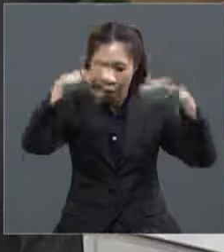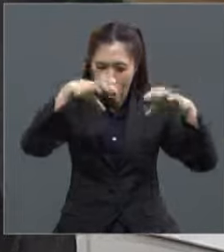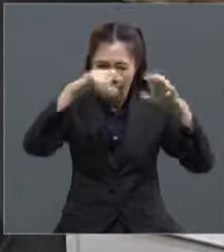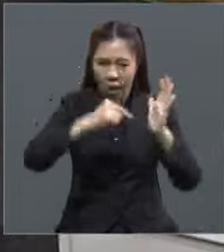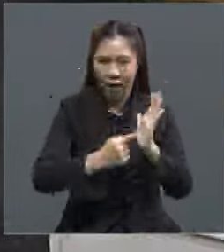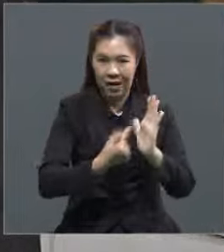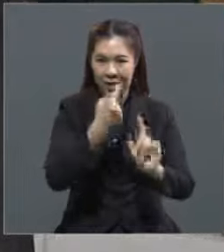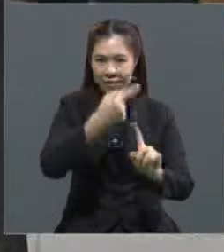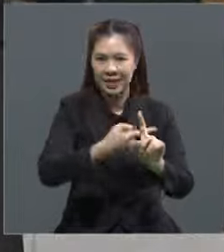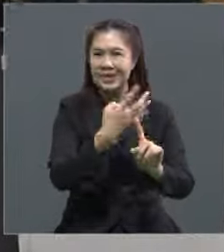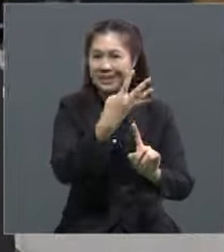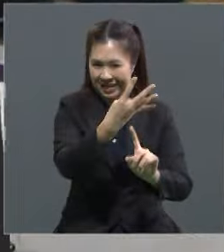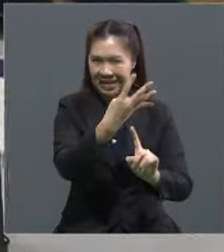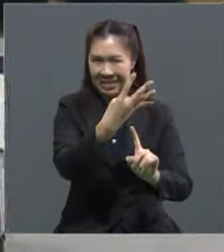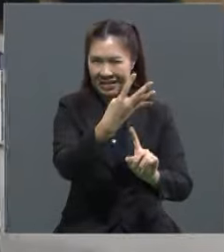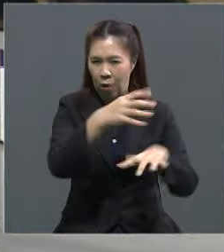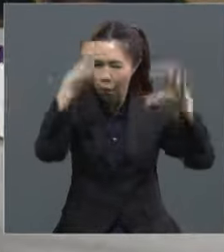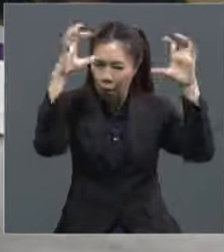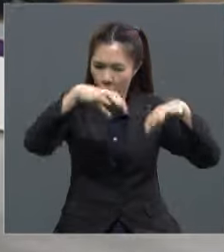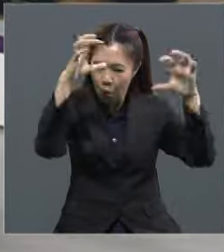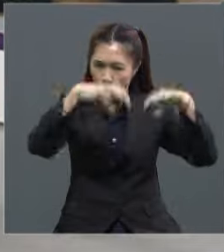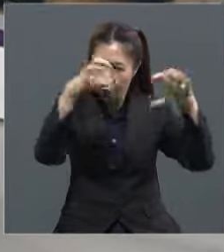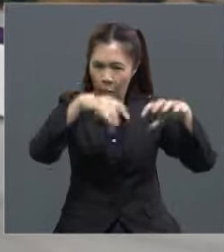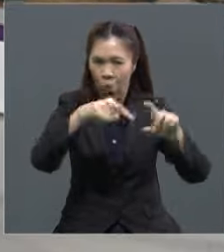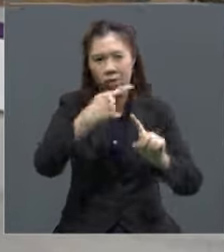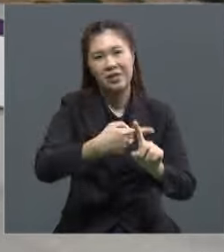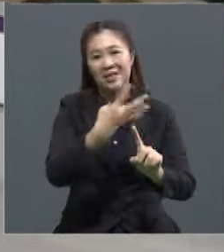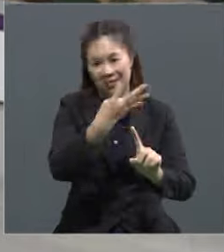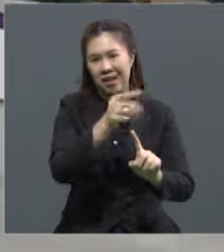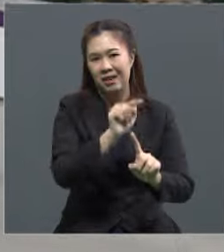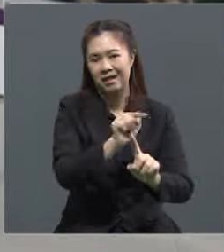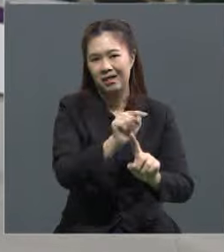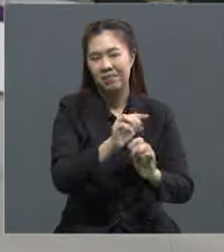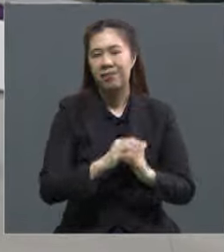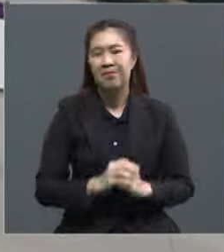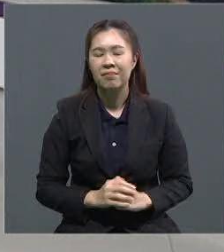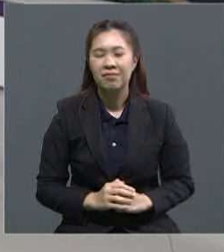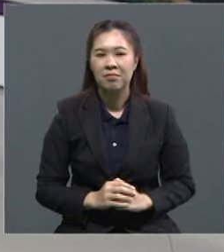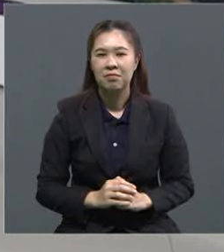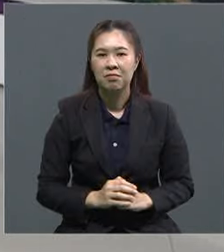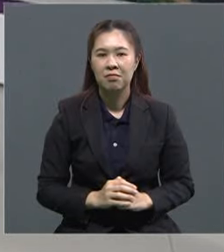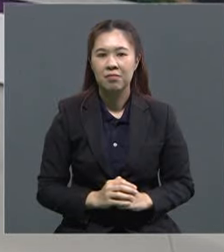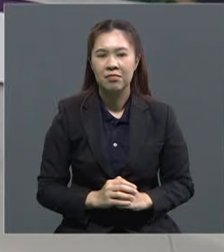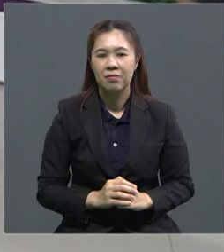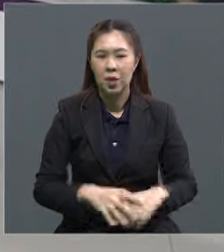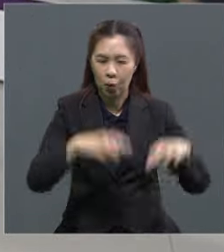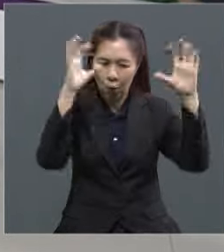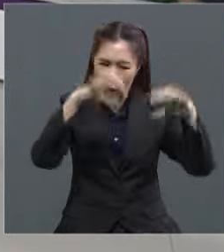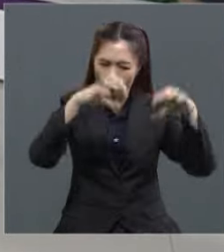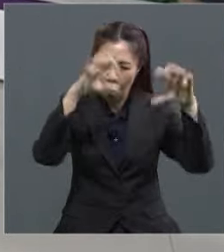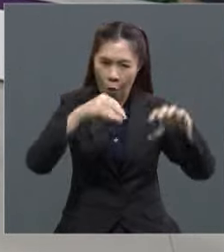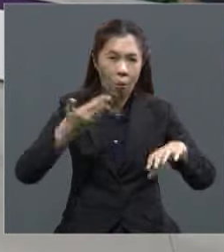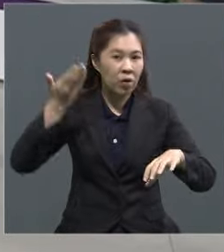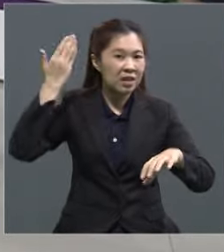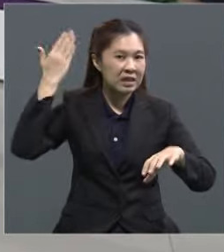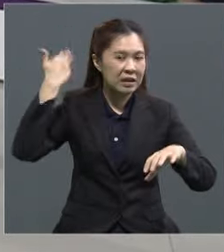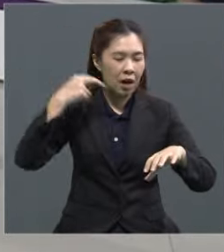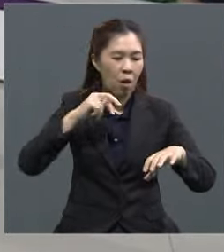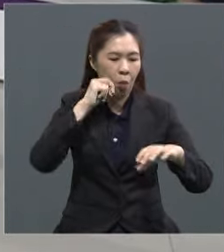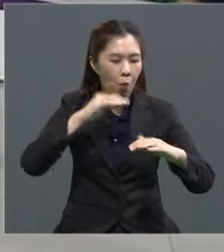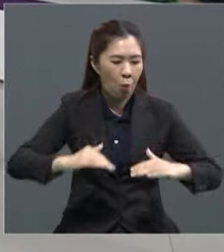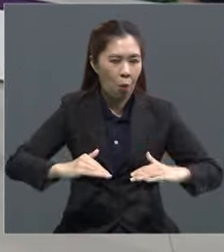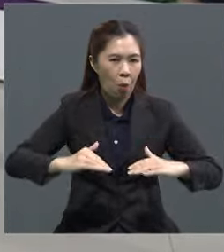เมษายนนะครับเ่าฝนมาเร็วกว่าปกตินะครับแล้วก็ทำให้ปริมาณฝนในปีนั้นเนี่ยสูงกว่าค่าปกติถึง